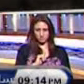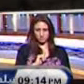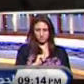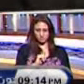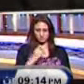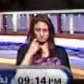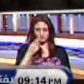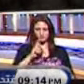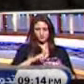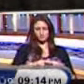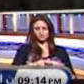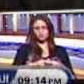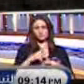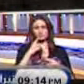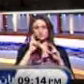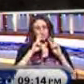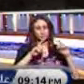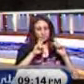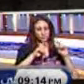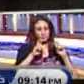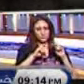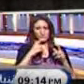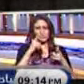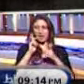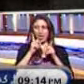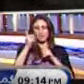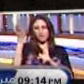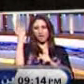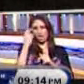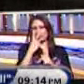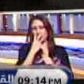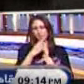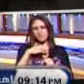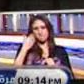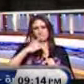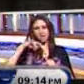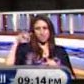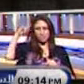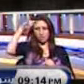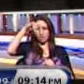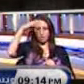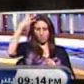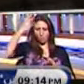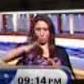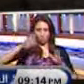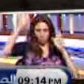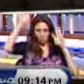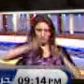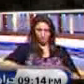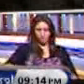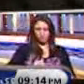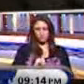النظام السابق التحقيق في الموضوع الى امريكا في ان تطلب بمنح